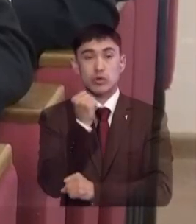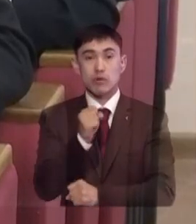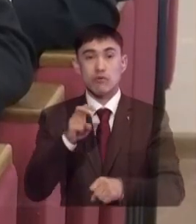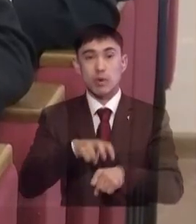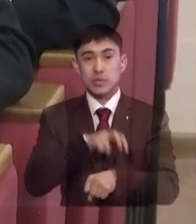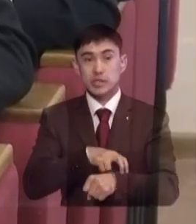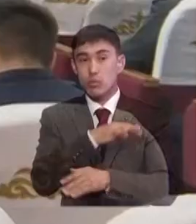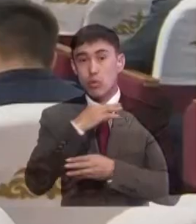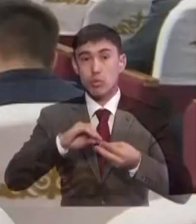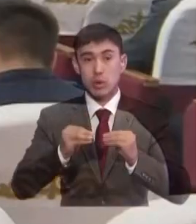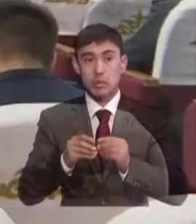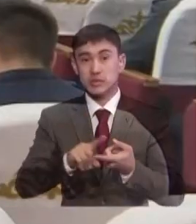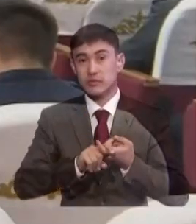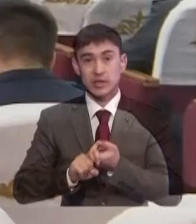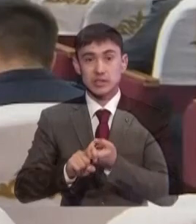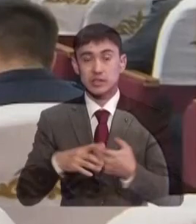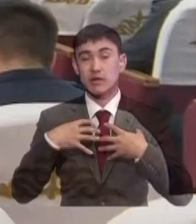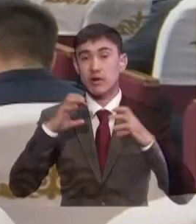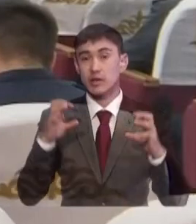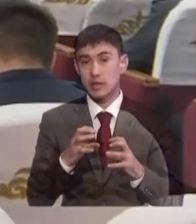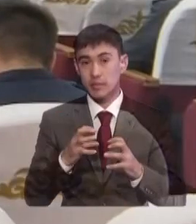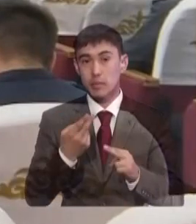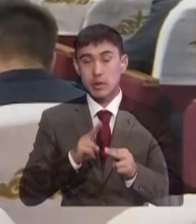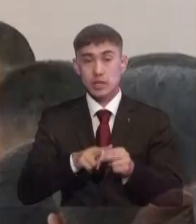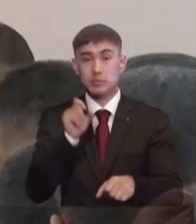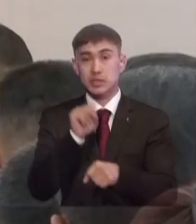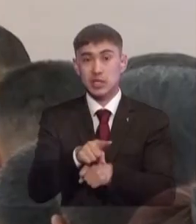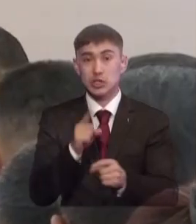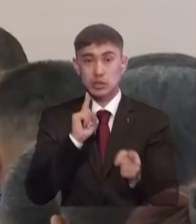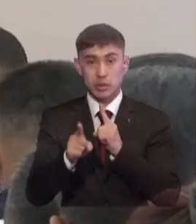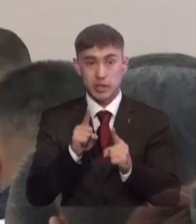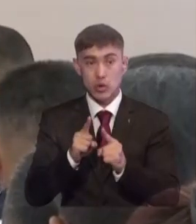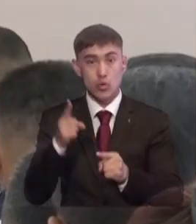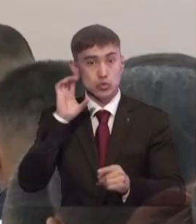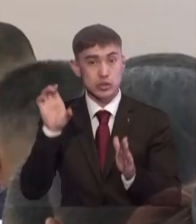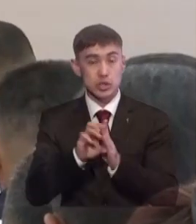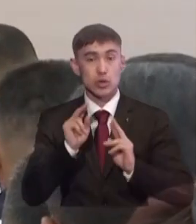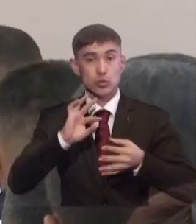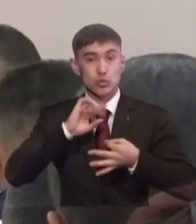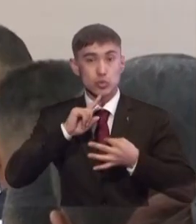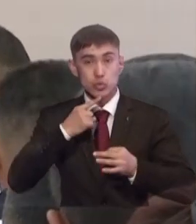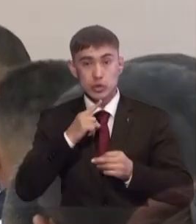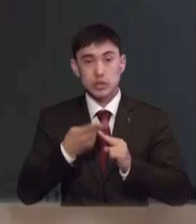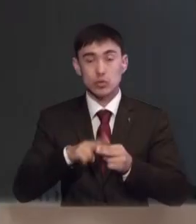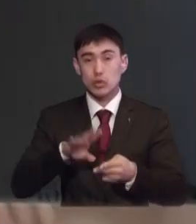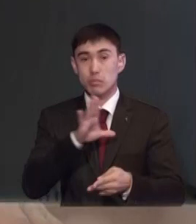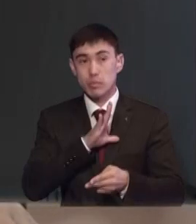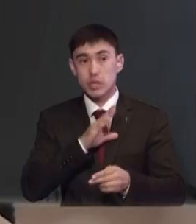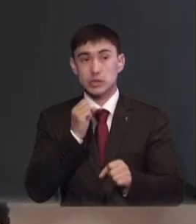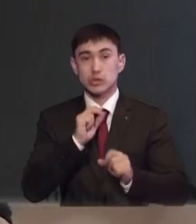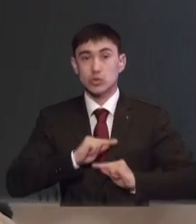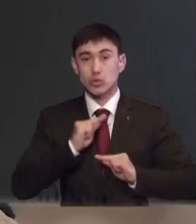комиссий немало проблем, связанных со сферой здравоохранения. При этом задача этого собрания – услышать о трудностях, с которыми сталкиваются сотрудники